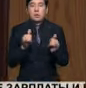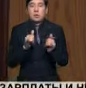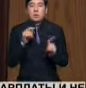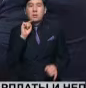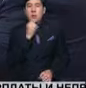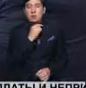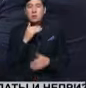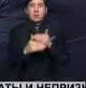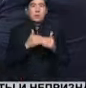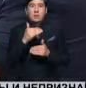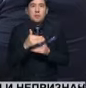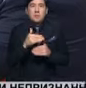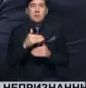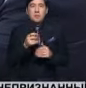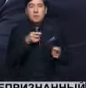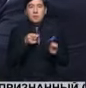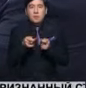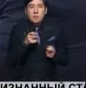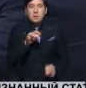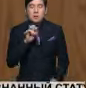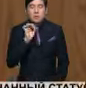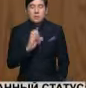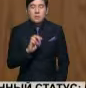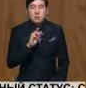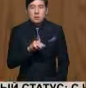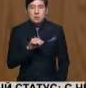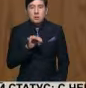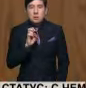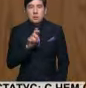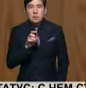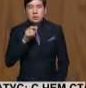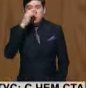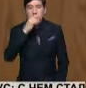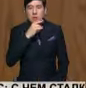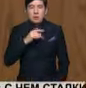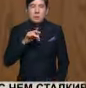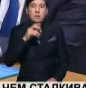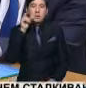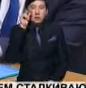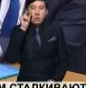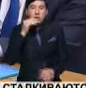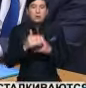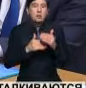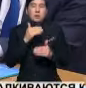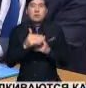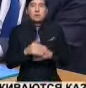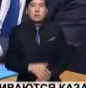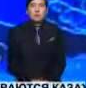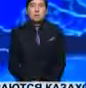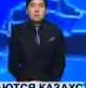экономического потенциала. Руководство компании Microsoft намерено и дальше сотрудничать с Казахстаном по вопросам цифрового развития.